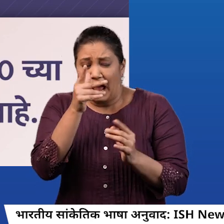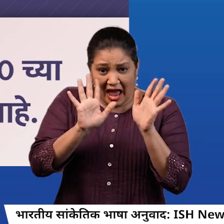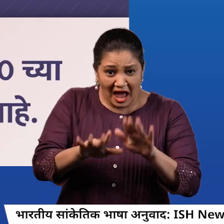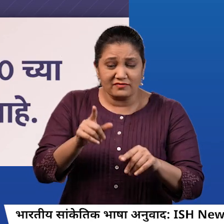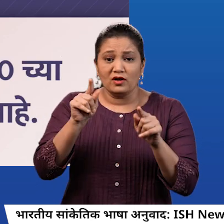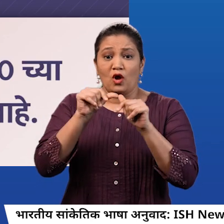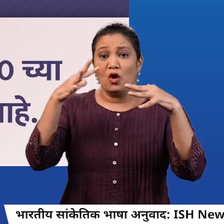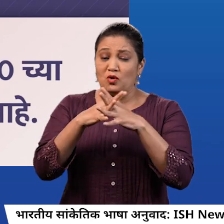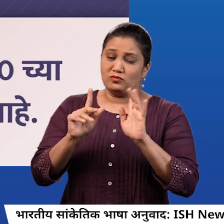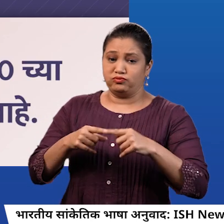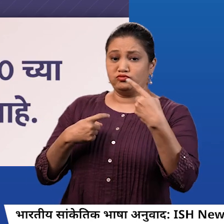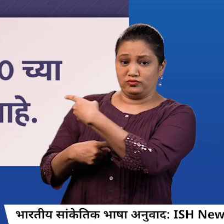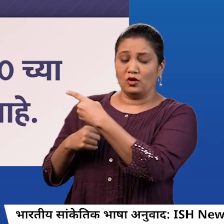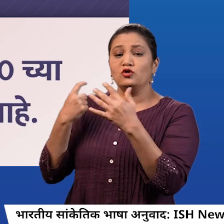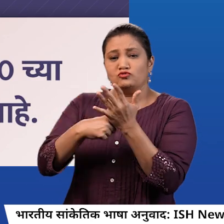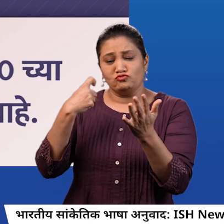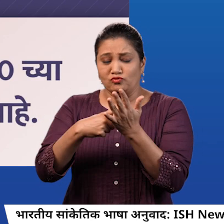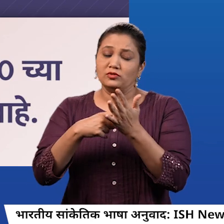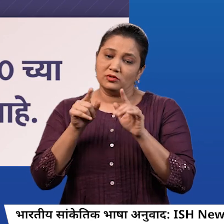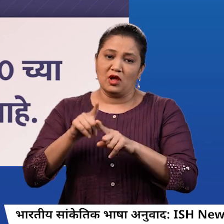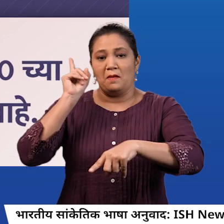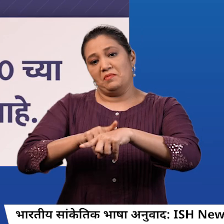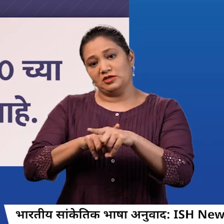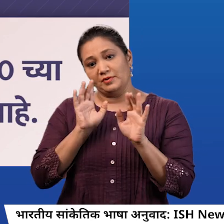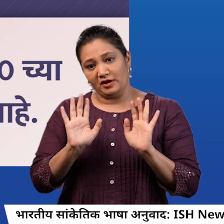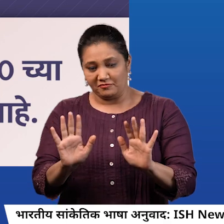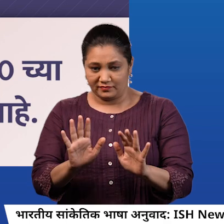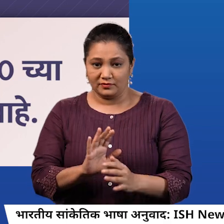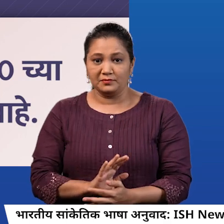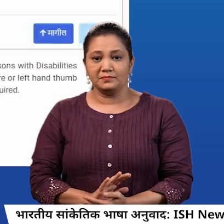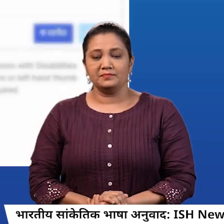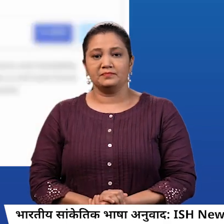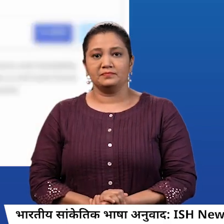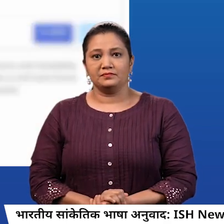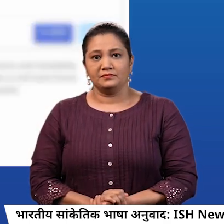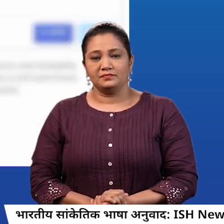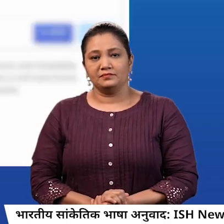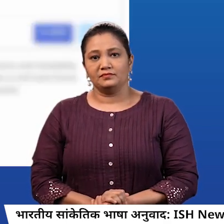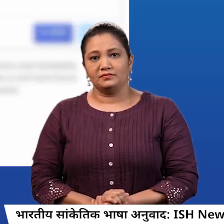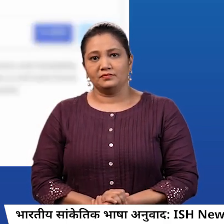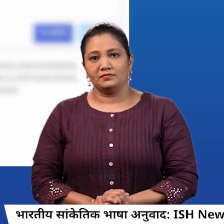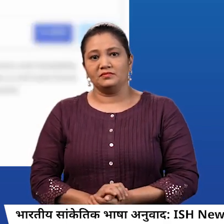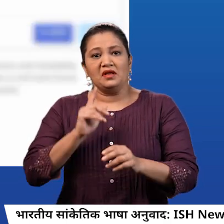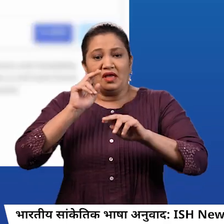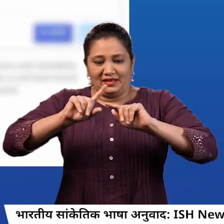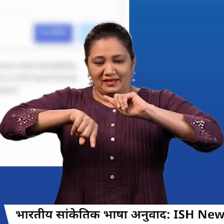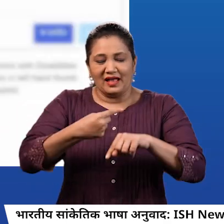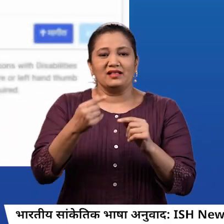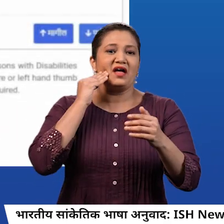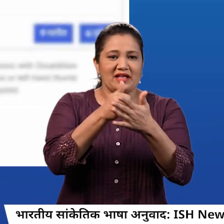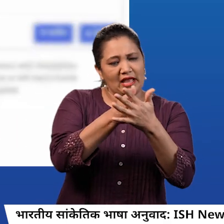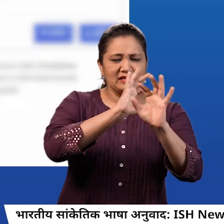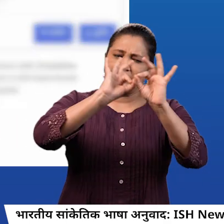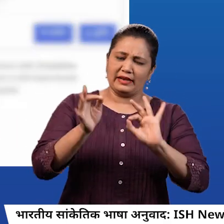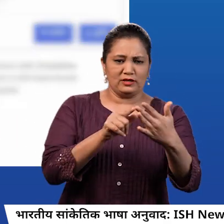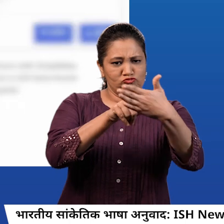कायदा 1950च्या कलम 31 नुसार दंडनीय अपराध असेल याची नोंद घ्या. यानंतर खाली तारखेचा रकाना भरलेला दिसेल.